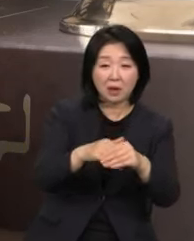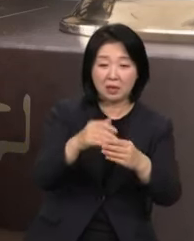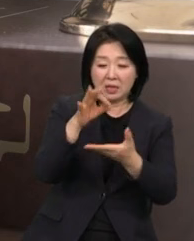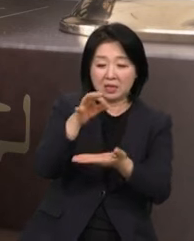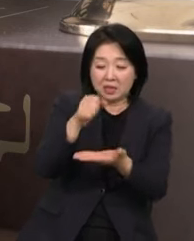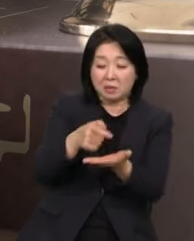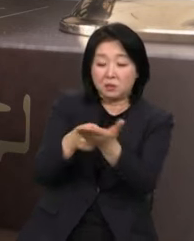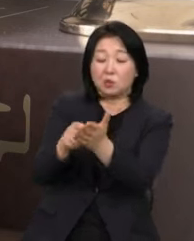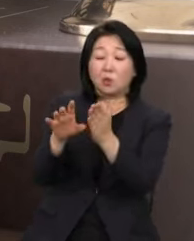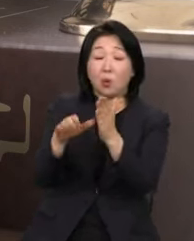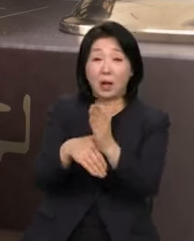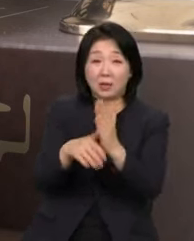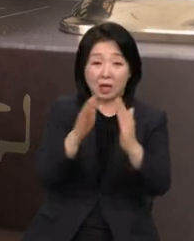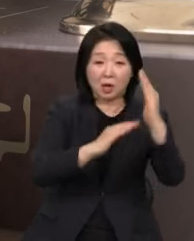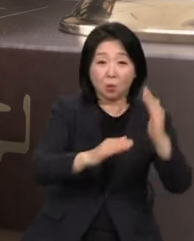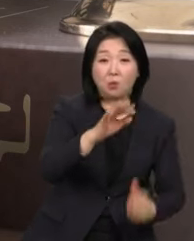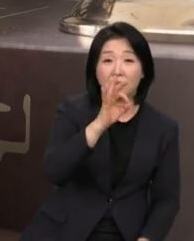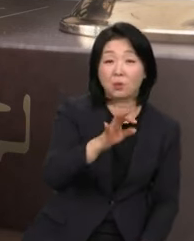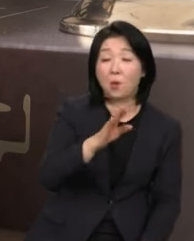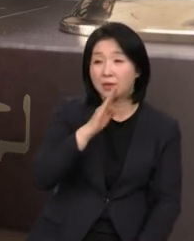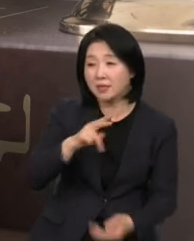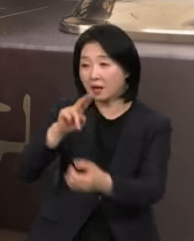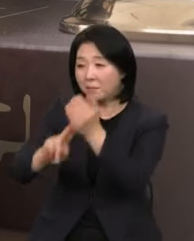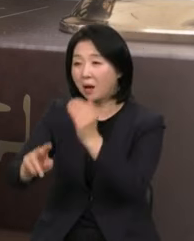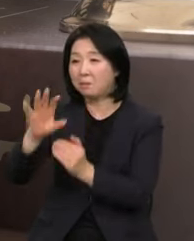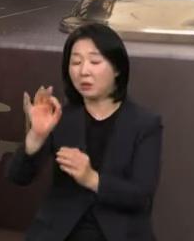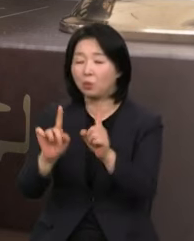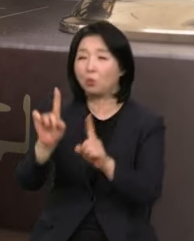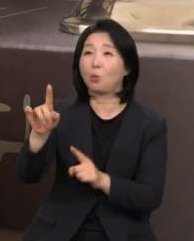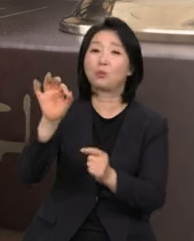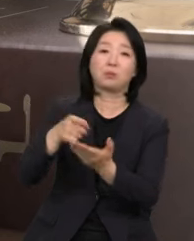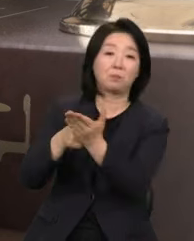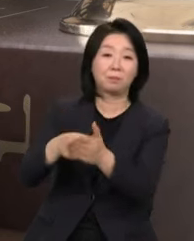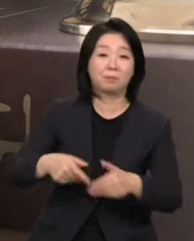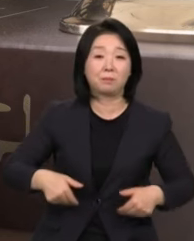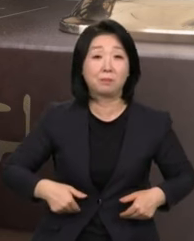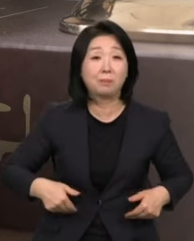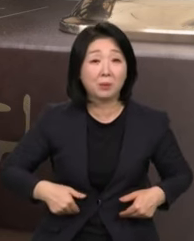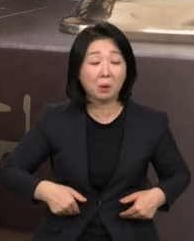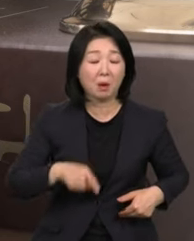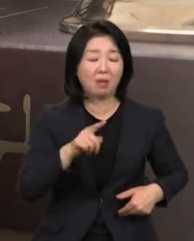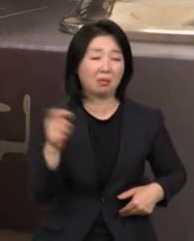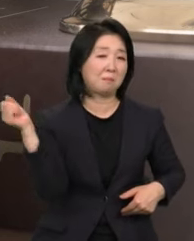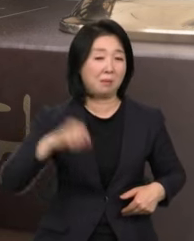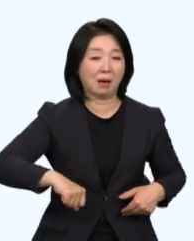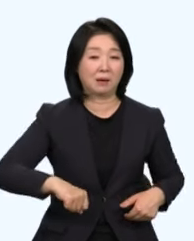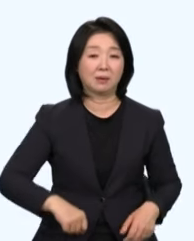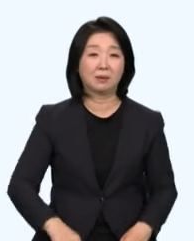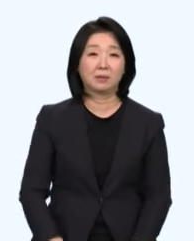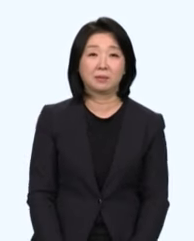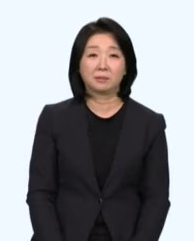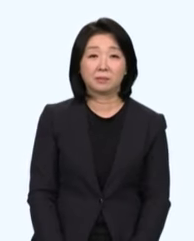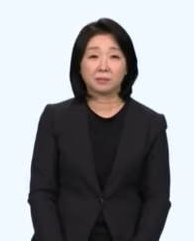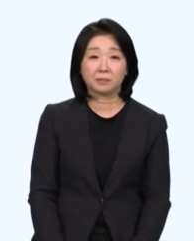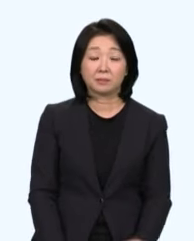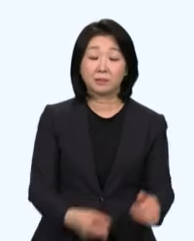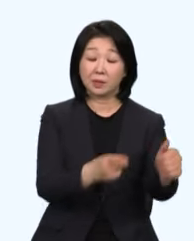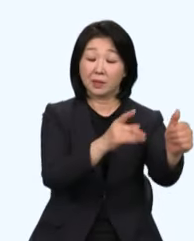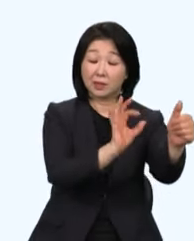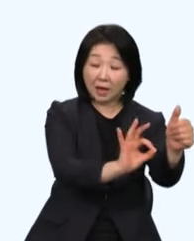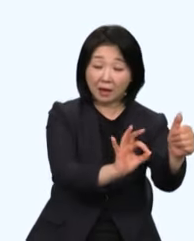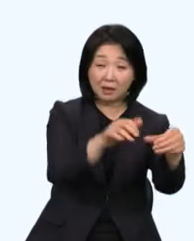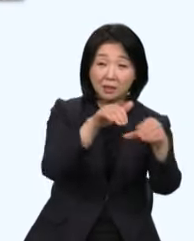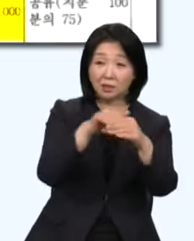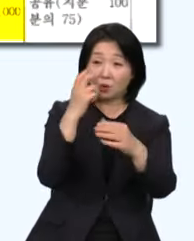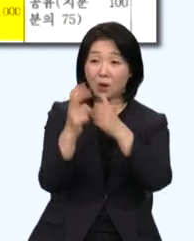때는 공시가격과 실거래가격 중 높은 금액을 기재하도록 규정하고 있는데 이를 어겼다는 겁니다. 양 후보는 선관위 재산